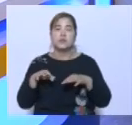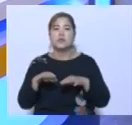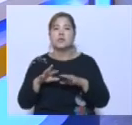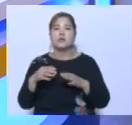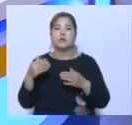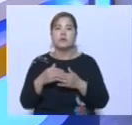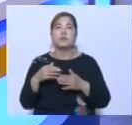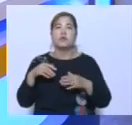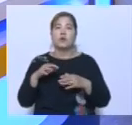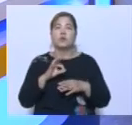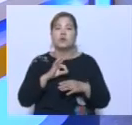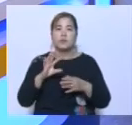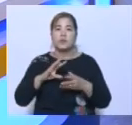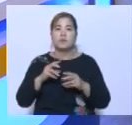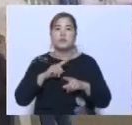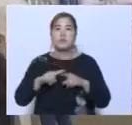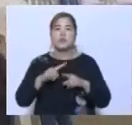налогообложение более удобным и быстрым.